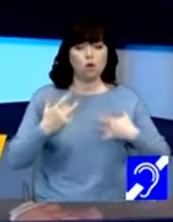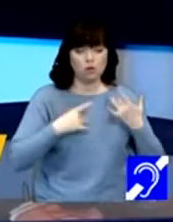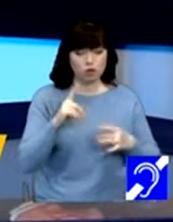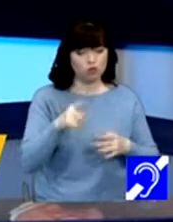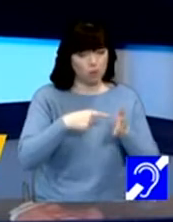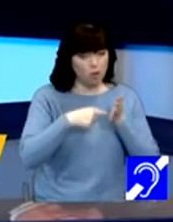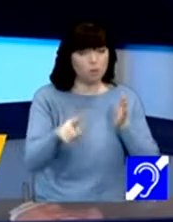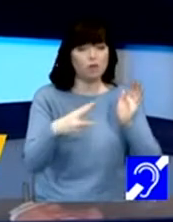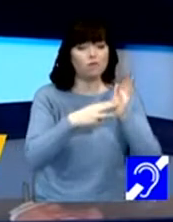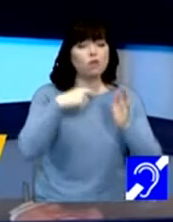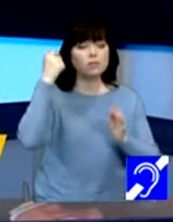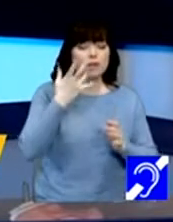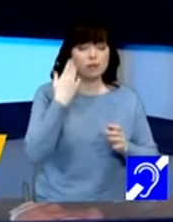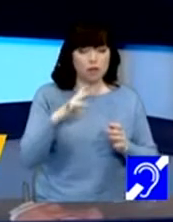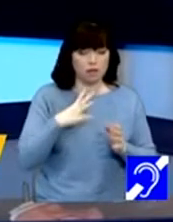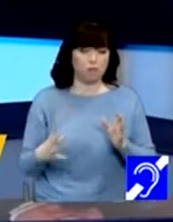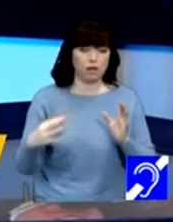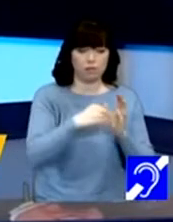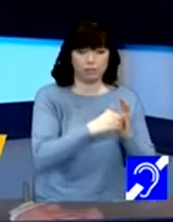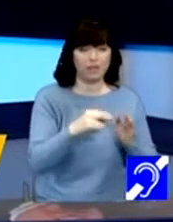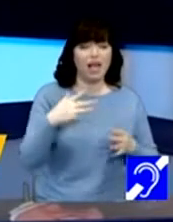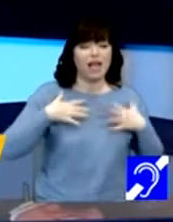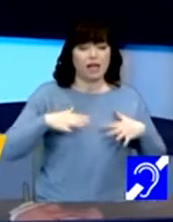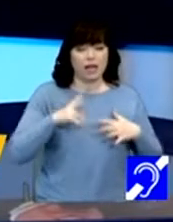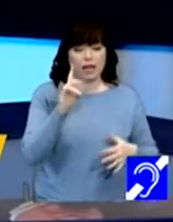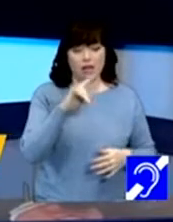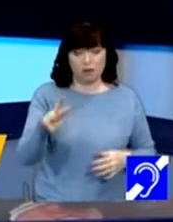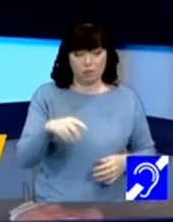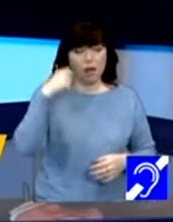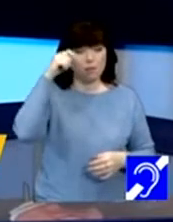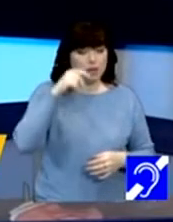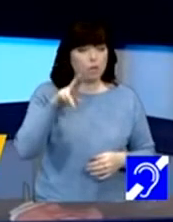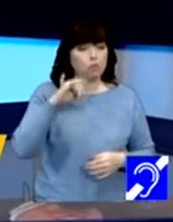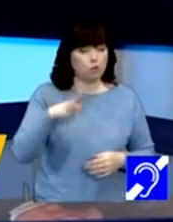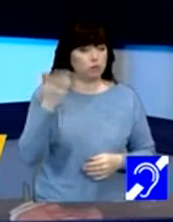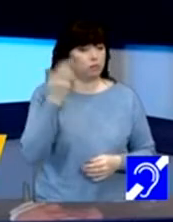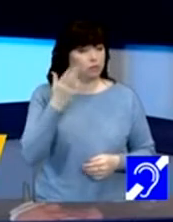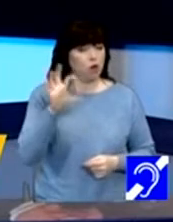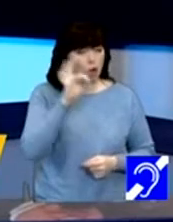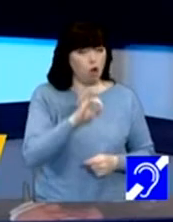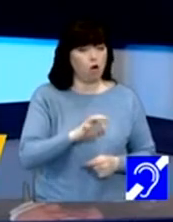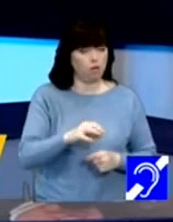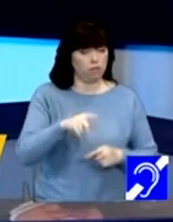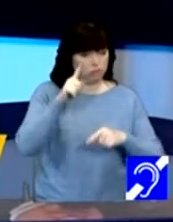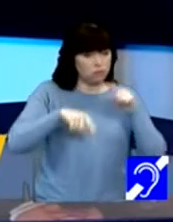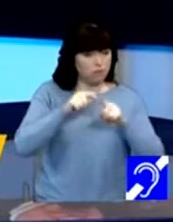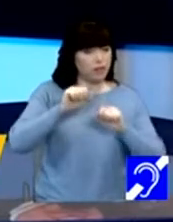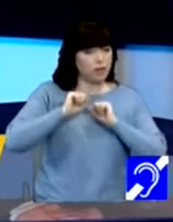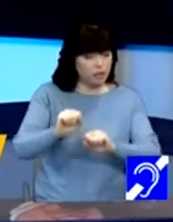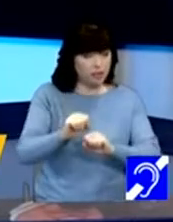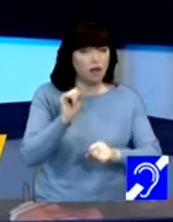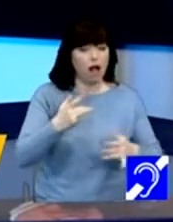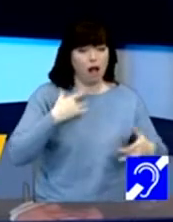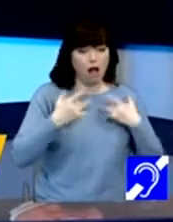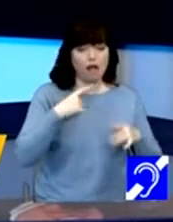marca 8 ani de la anexarea peninsulei Crimeea. Președintele Putin a ținut un discurs despre patriotism în timp ce artiștii au